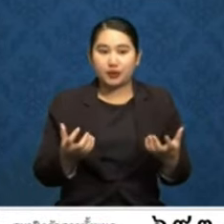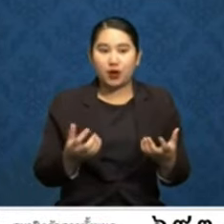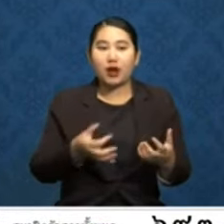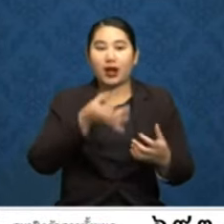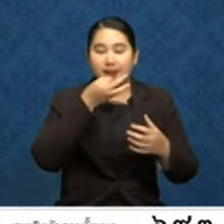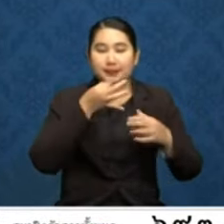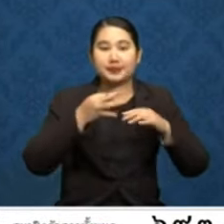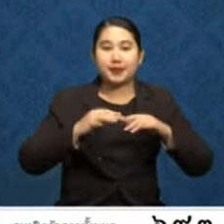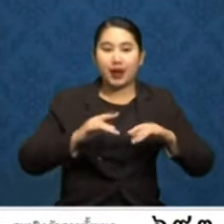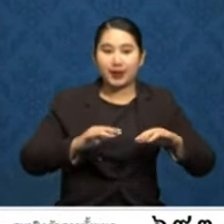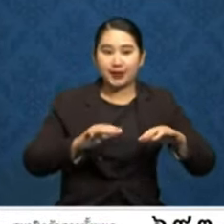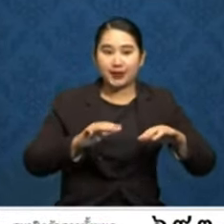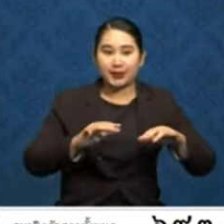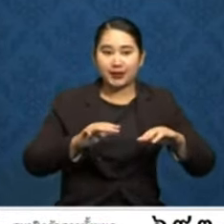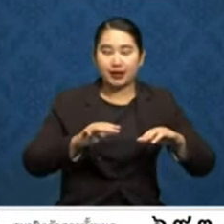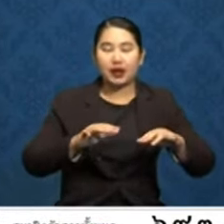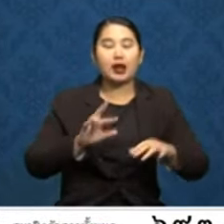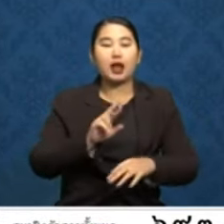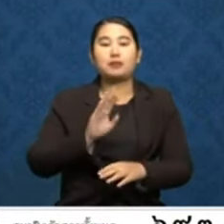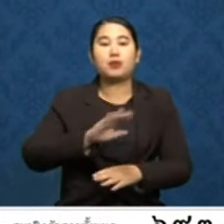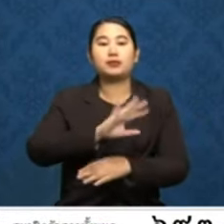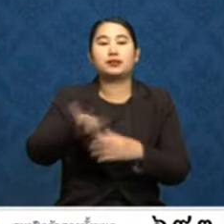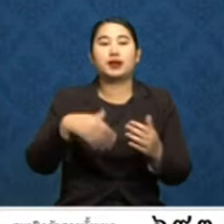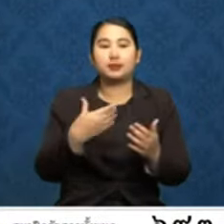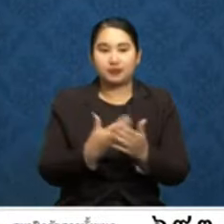เลและชายฝั่งทั้งระบบ